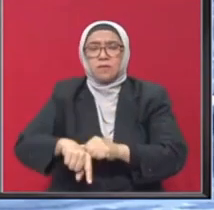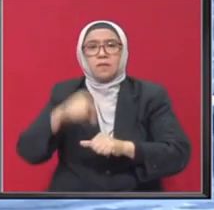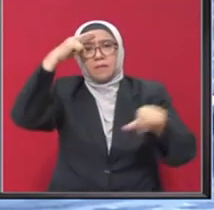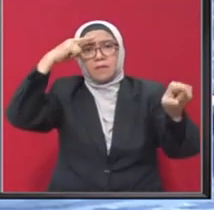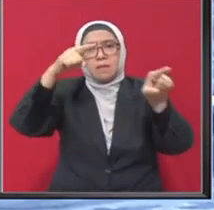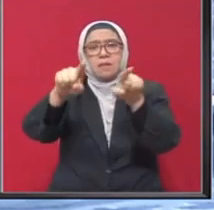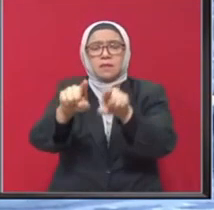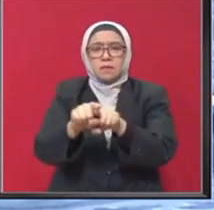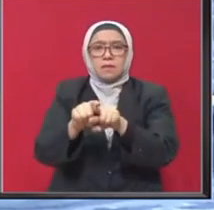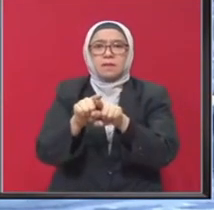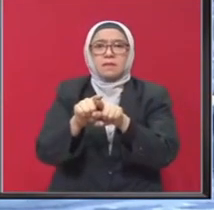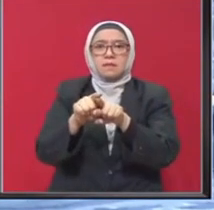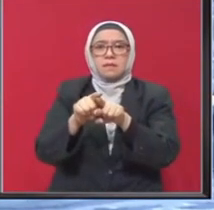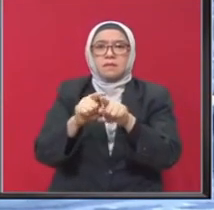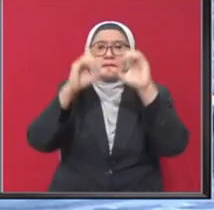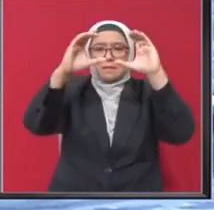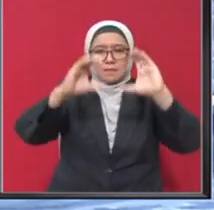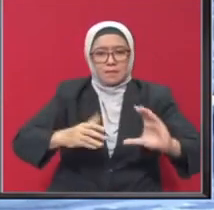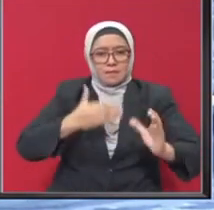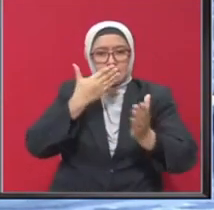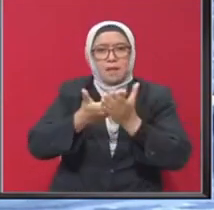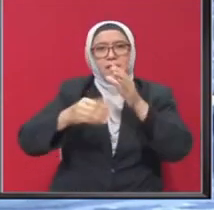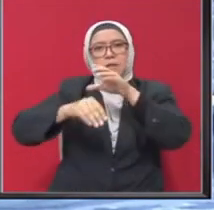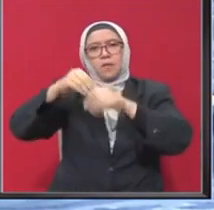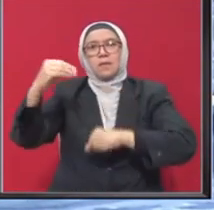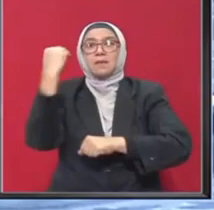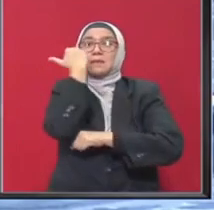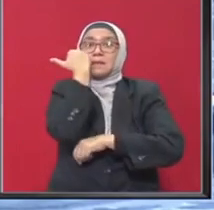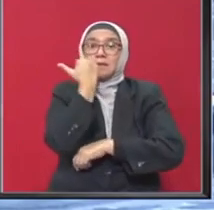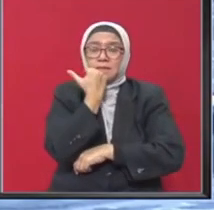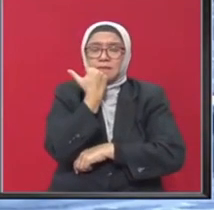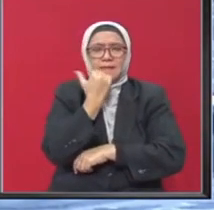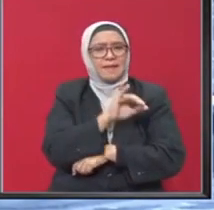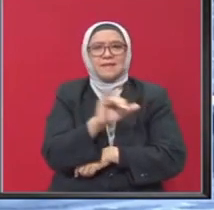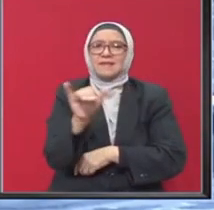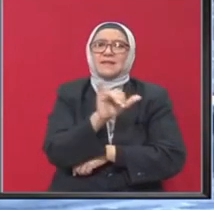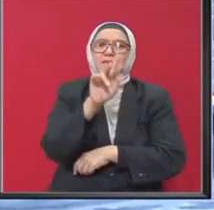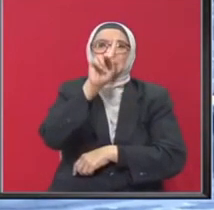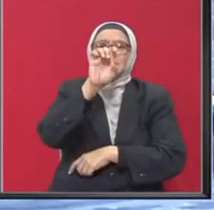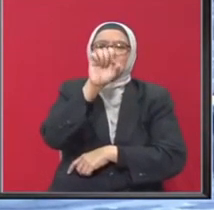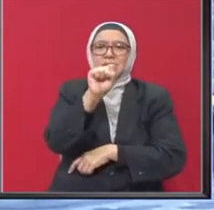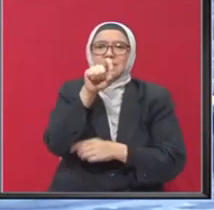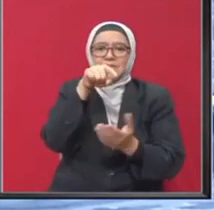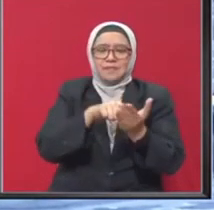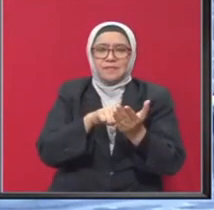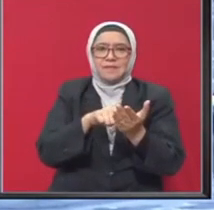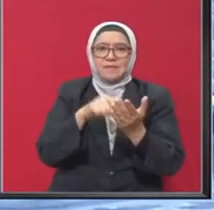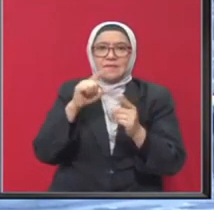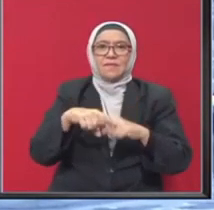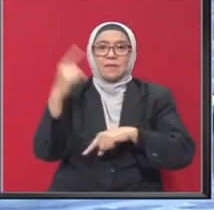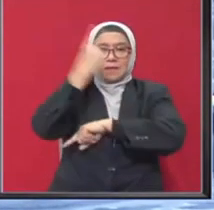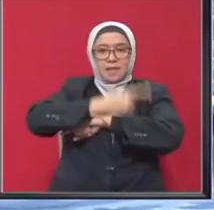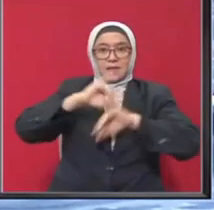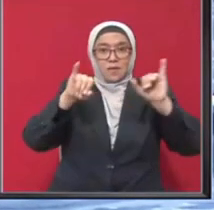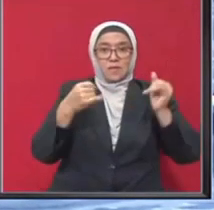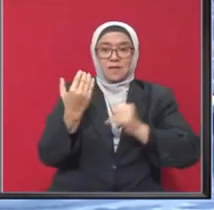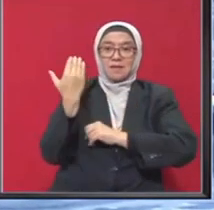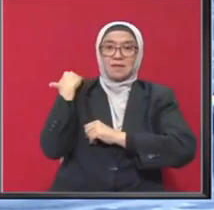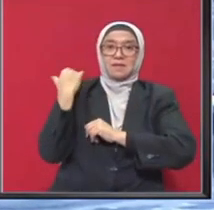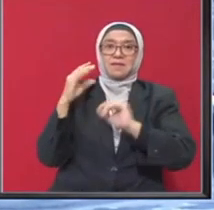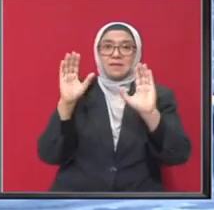setemen out of court Samalah dengan kesini pada hari jumaat lepas dalam surat al-jumu'ah menteri